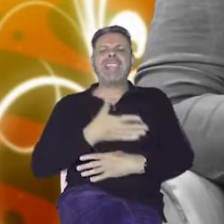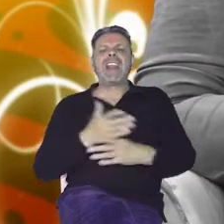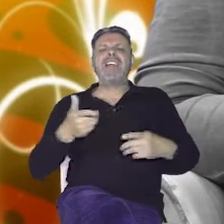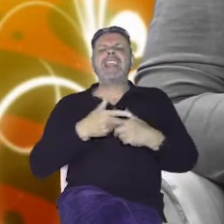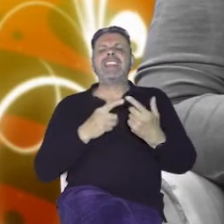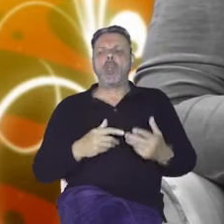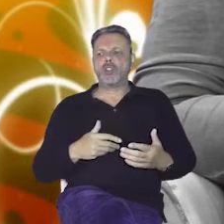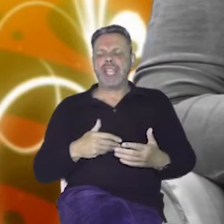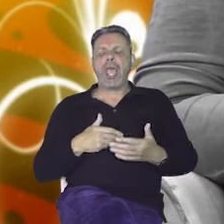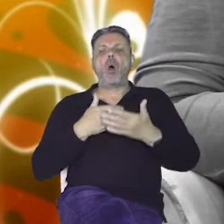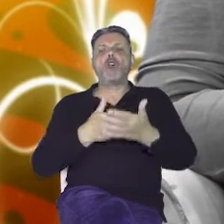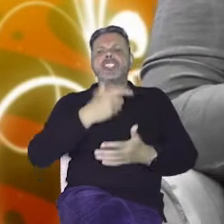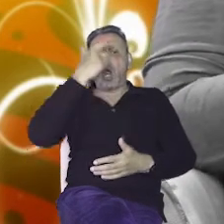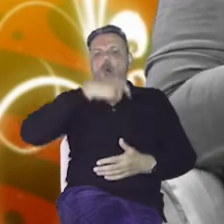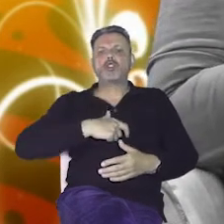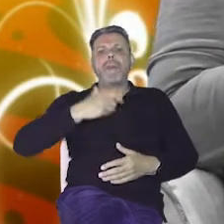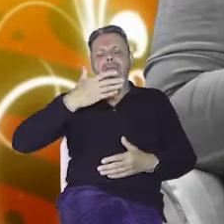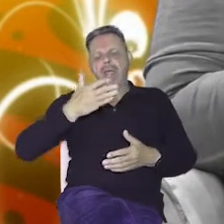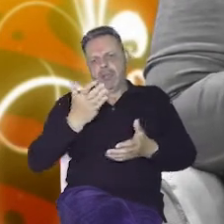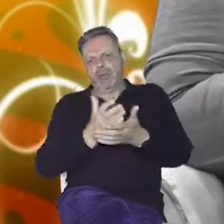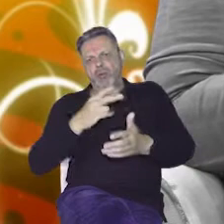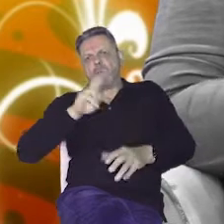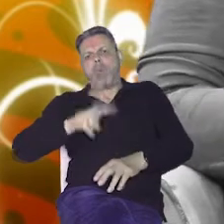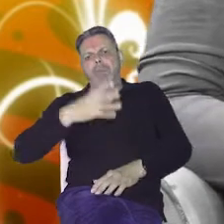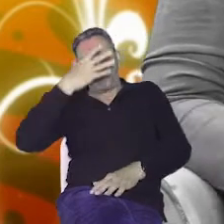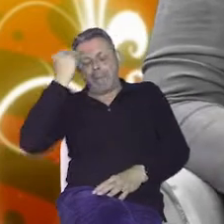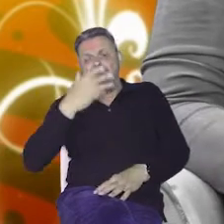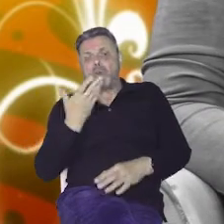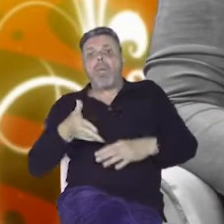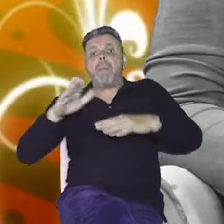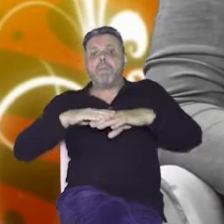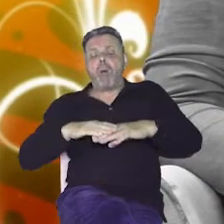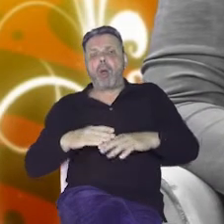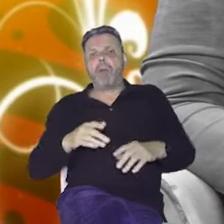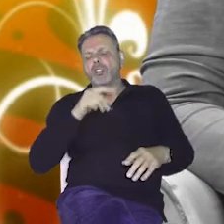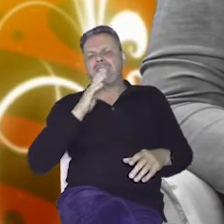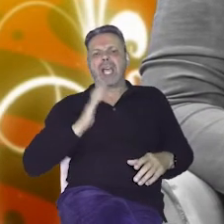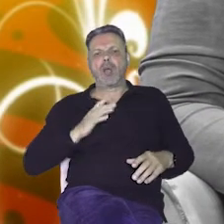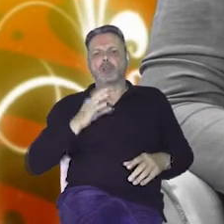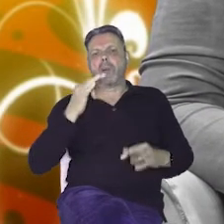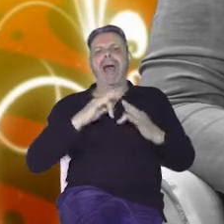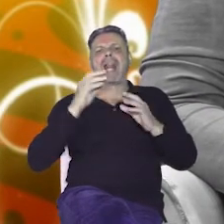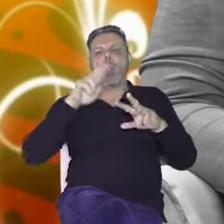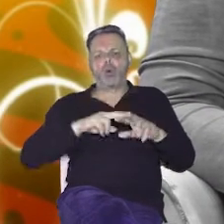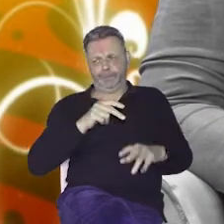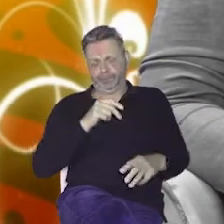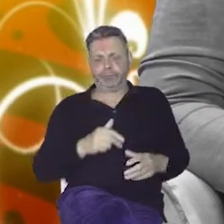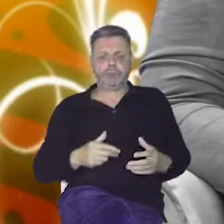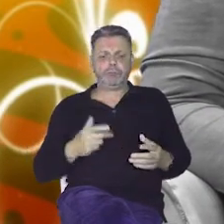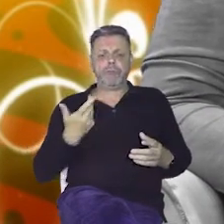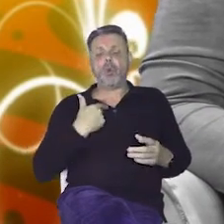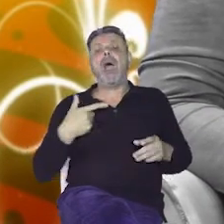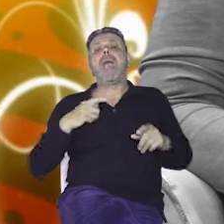osobe s demencijom i onda se naravno poklopilo i sa gospođom Rauh koja u stvari me paralelno s tim zvala